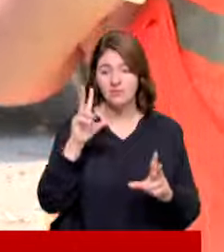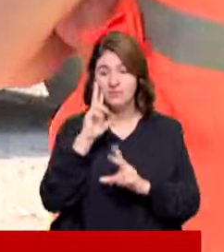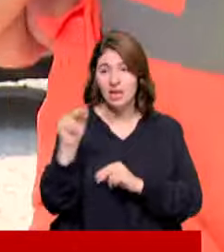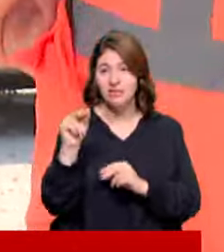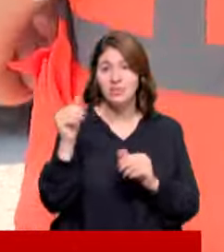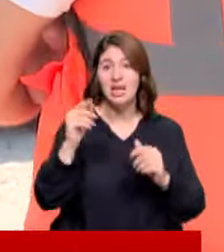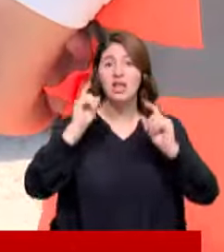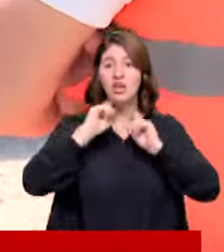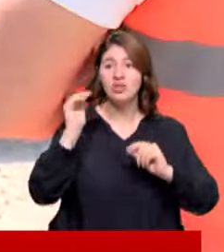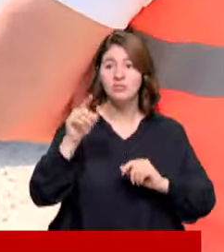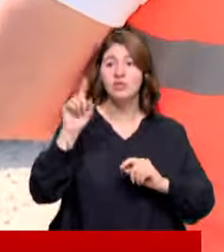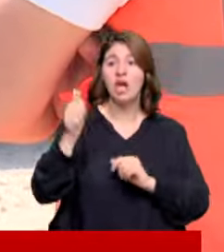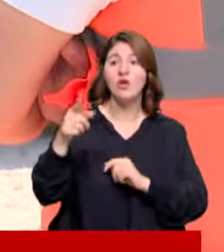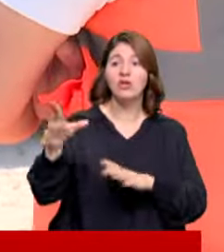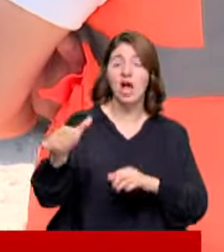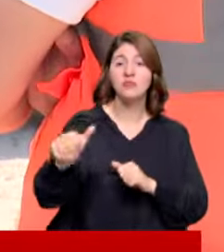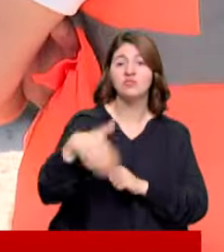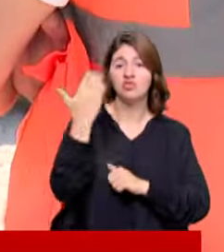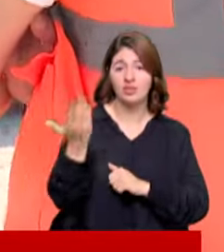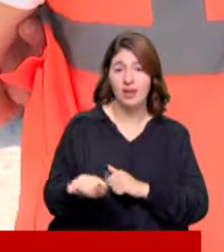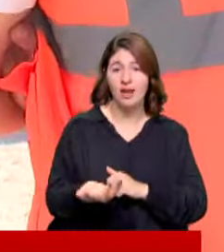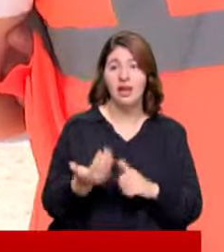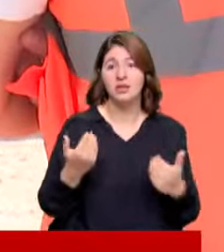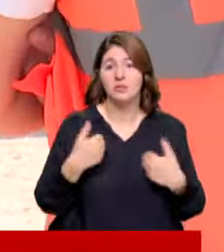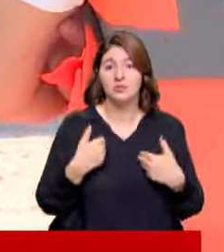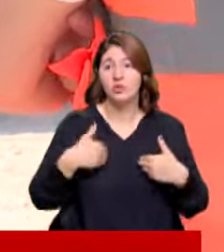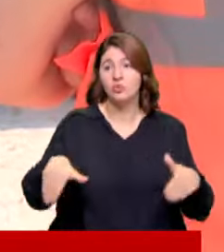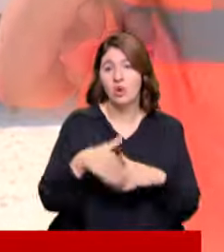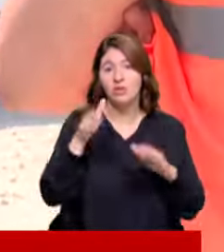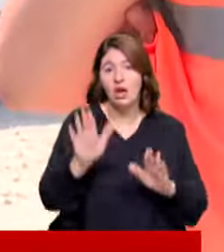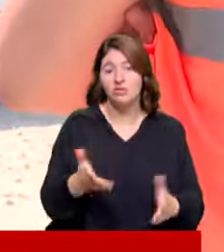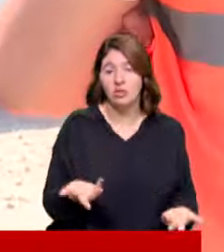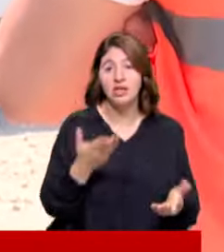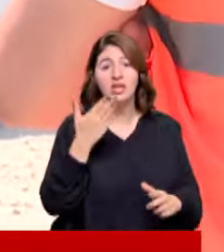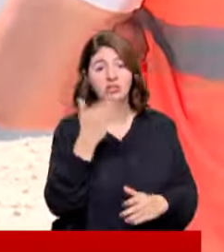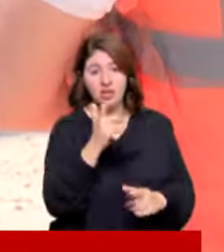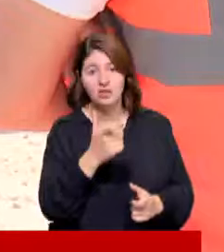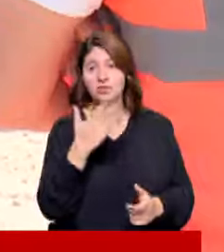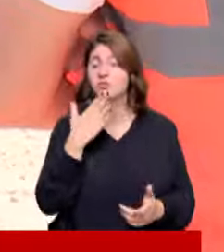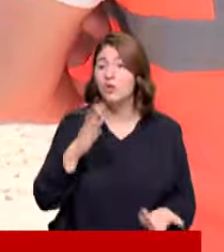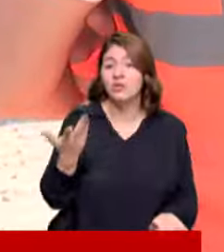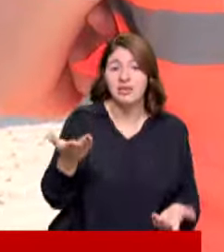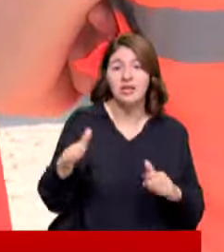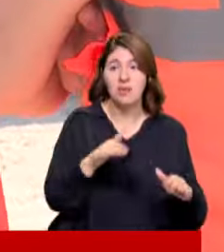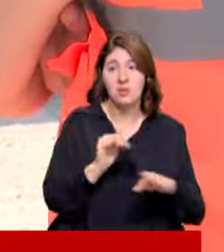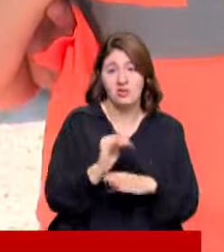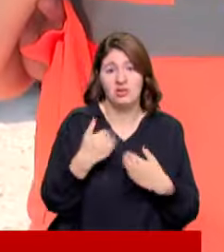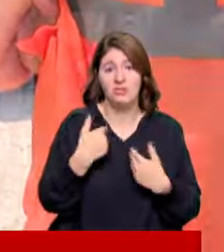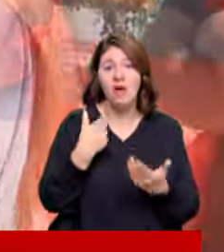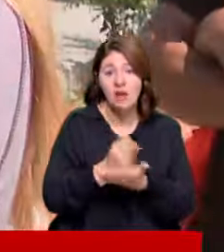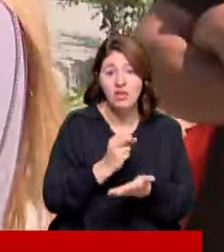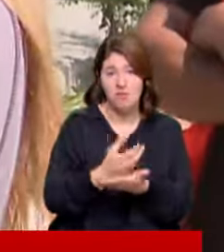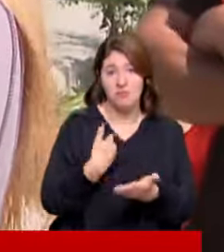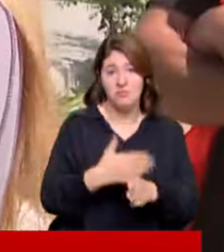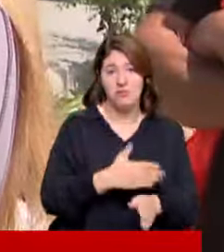da haciz gelmiş. Yarın onları da götürecekler. Yani biz sokakta kalacağız. Diyecek yeriniz? Yok. Zaten depremzedeyiz, Adıyamanlıyız